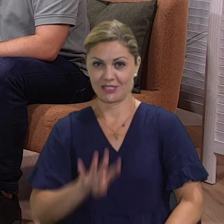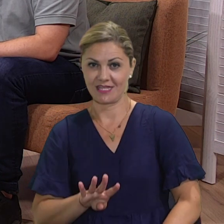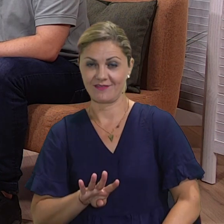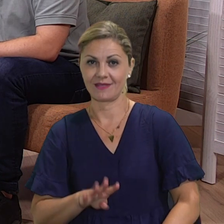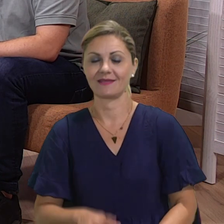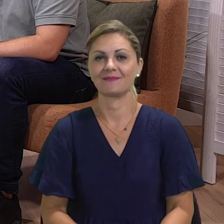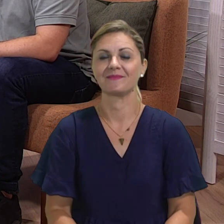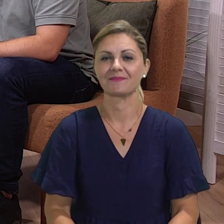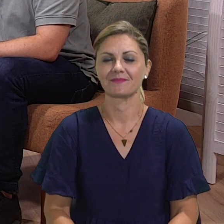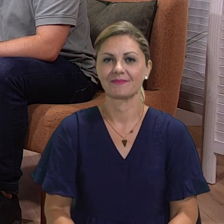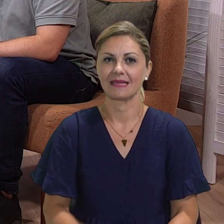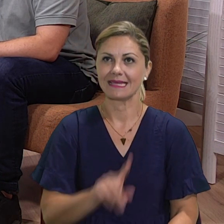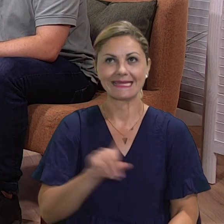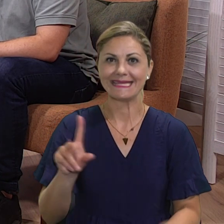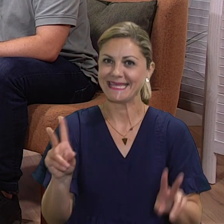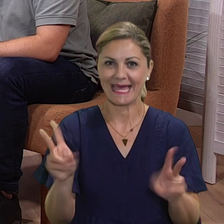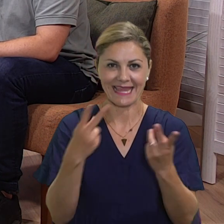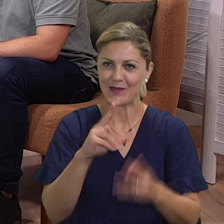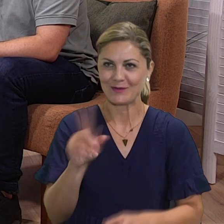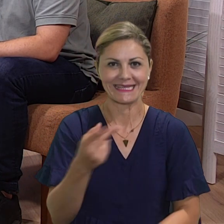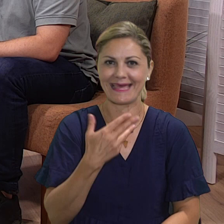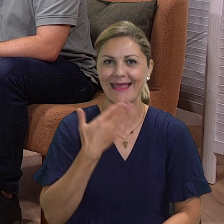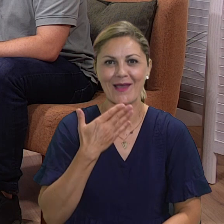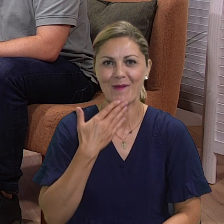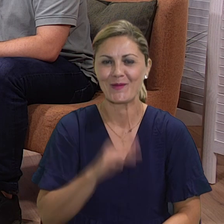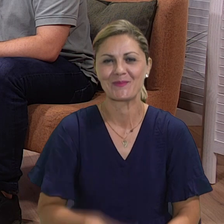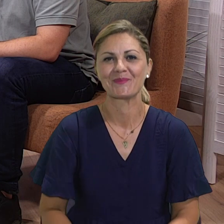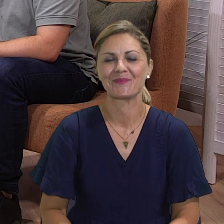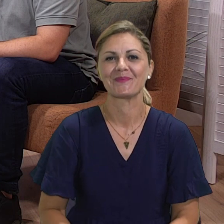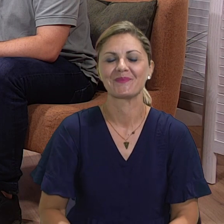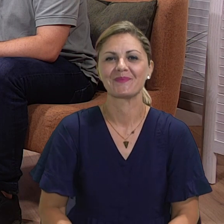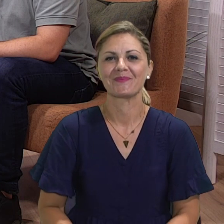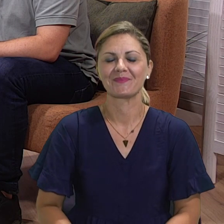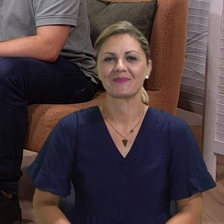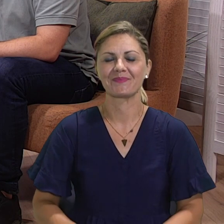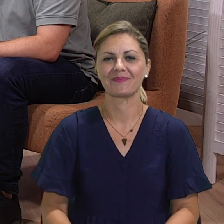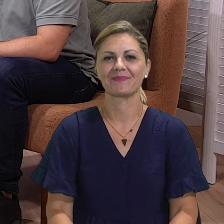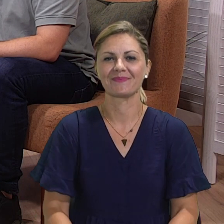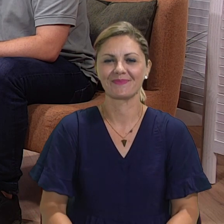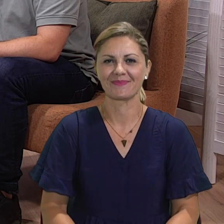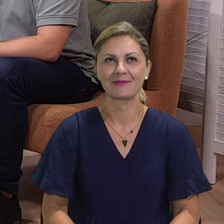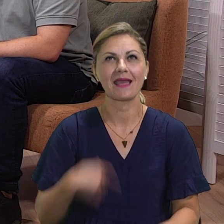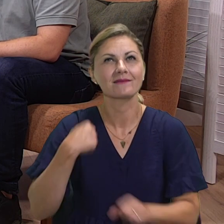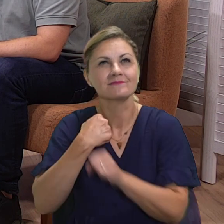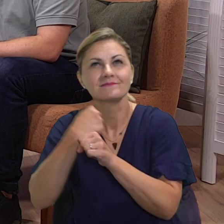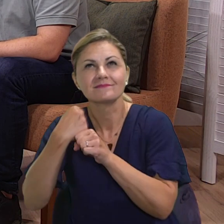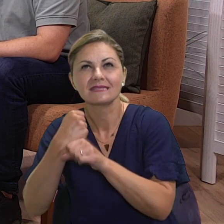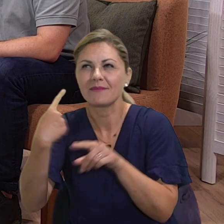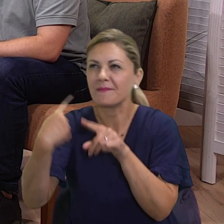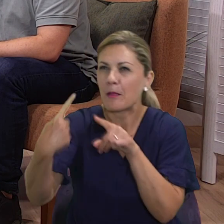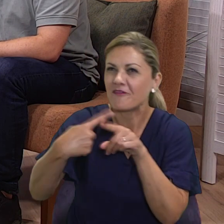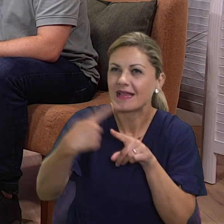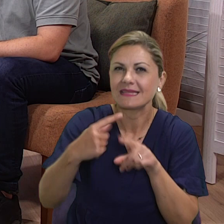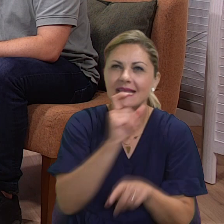lakše. Ali ovako, kad pišete u ovu dijalektu, onda je puno teže naći odgovarajuće rime. I tu je onda,